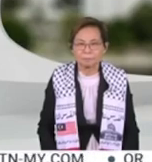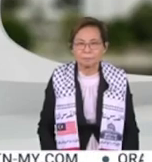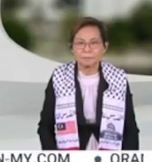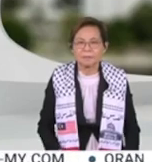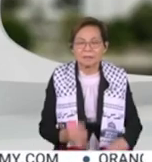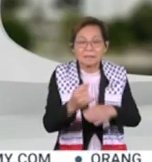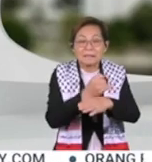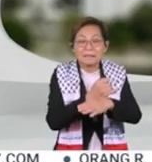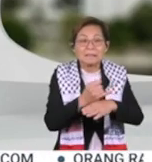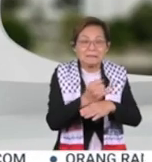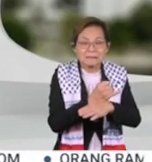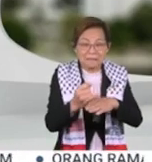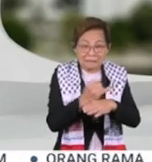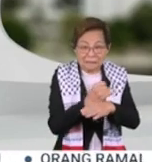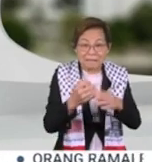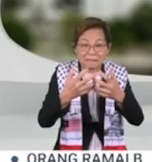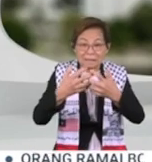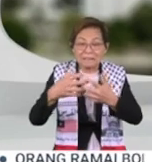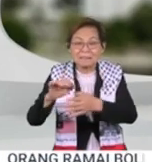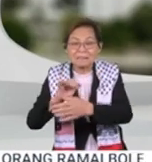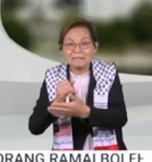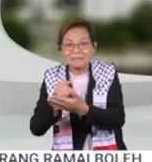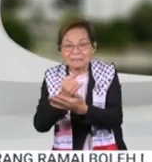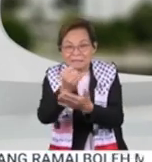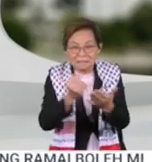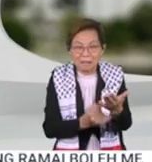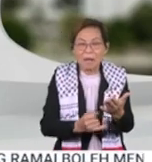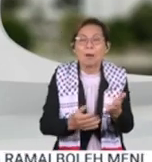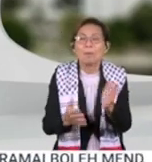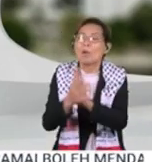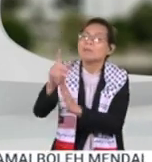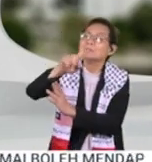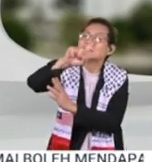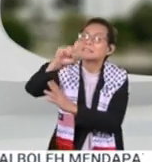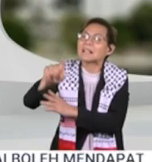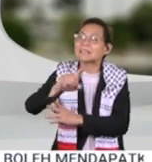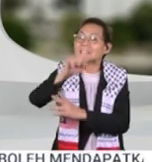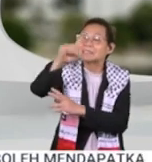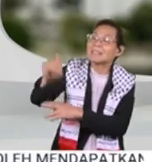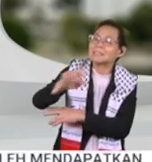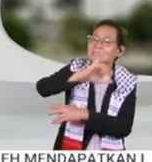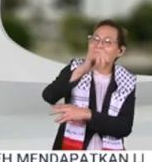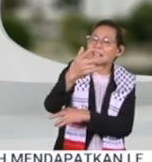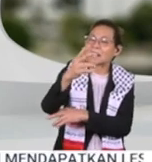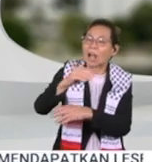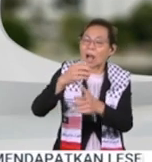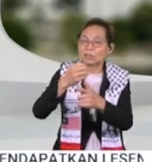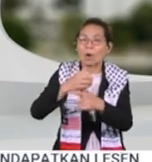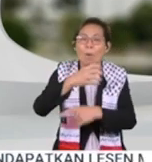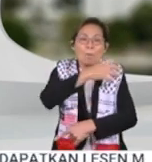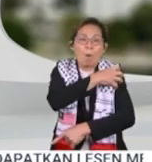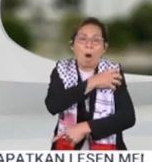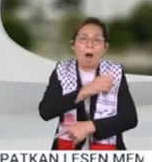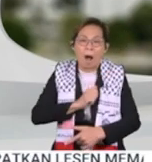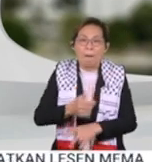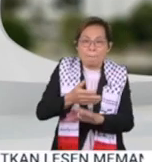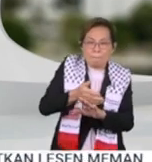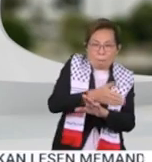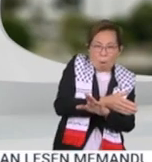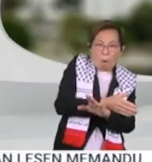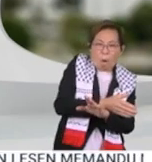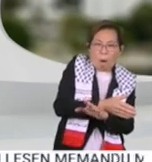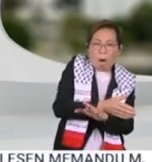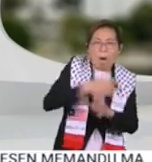Penggiat industri seni boleh merujuk Jabatan Kemajuan Islam Malaysia JAKIM atau pihak berkuasa agama sebelum penggambaran produksi